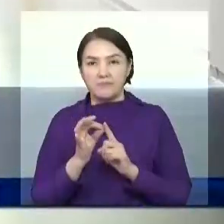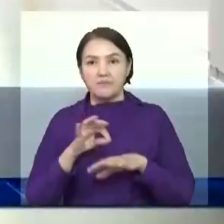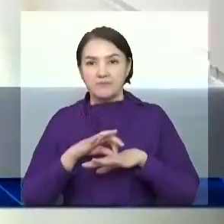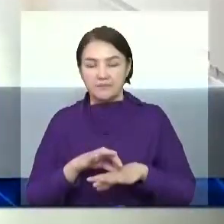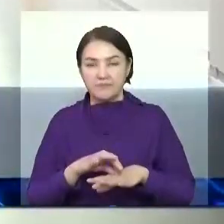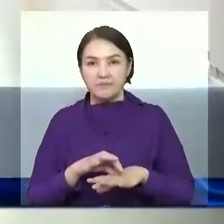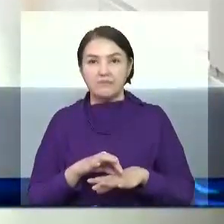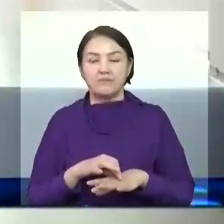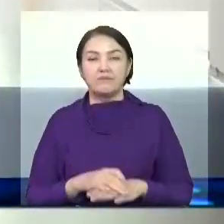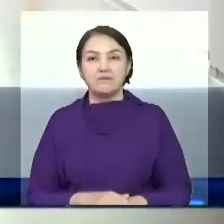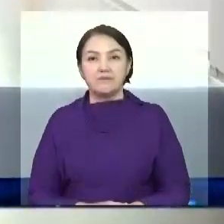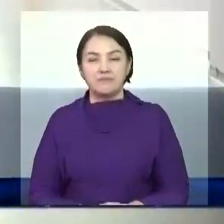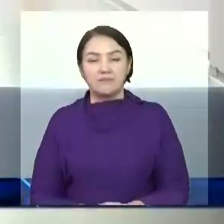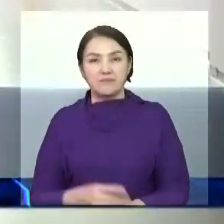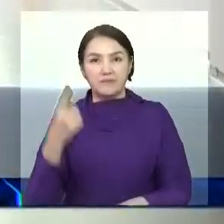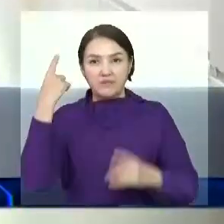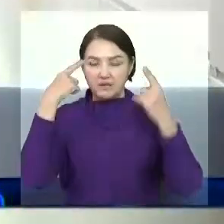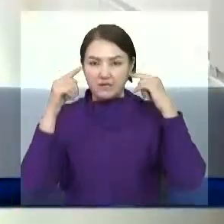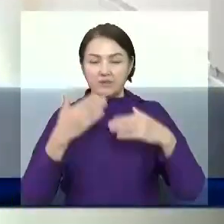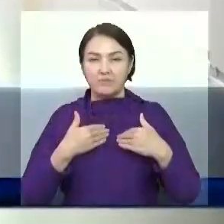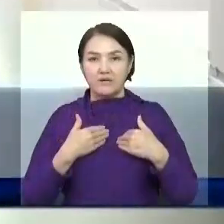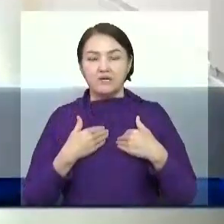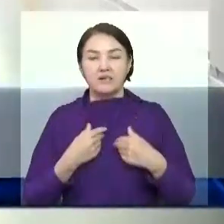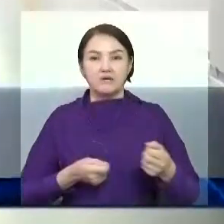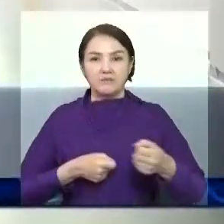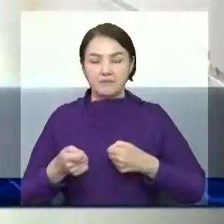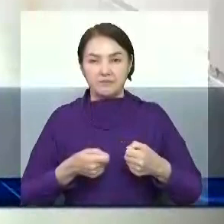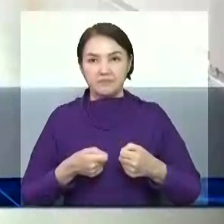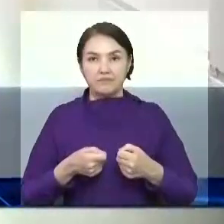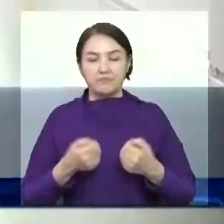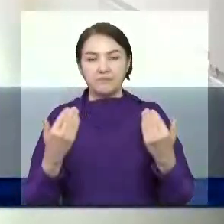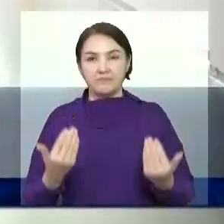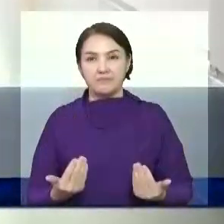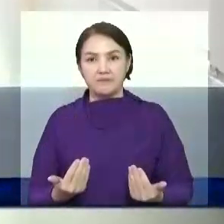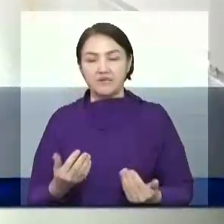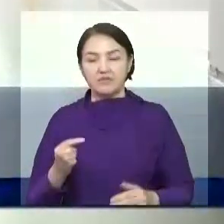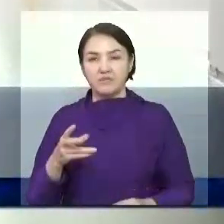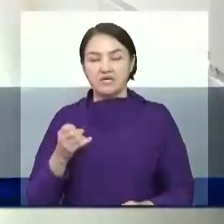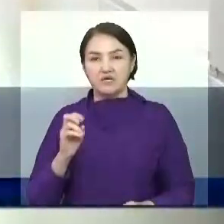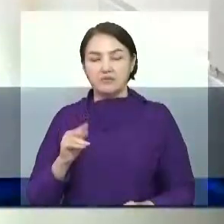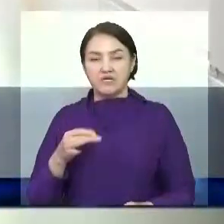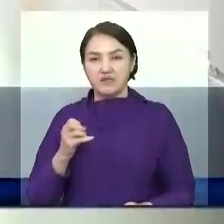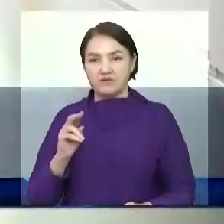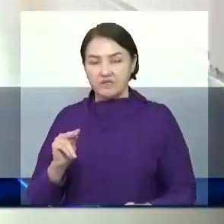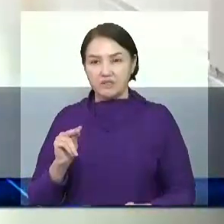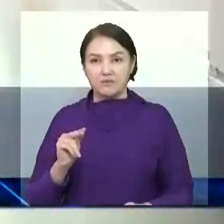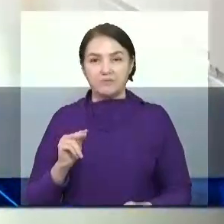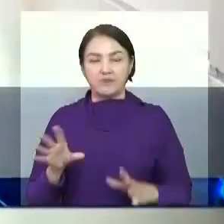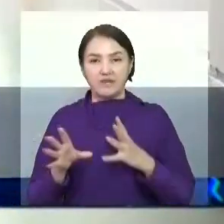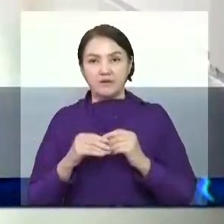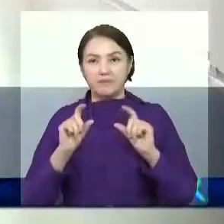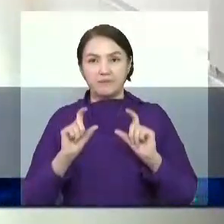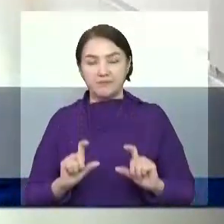ұйымдастырылды. Ұйымдастырылудың идеясын біздің кафедраның жетекшісі, қазіргі таңда Түсіпбалиев Асылбек Балашевич, сол екеуміз